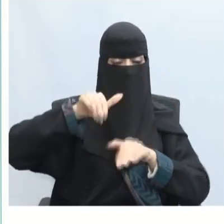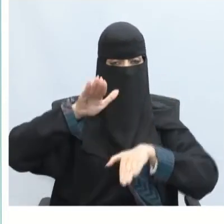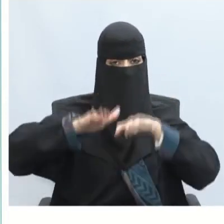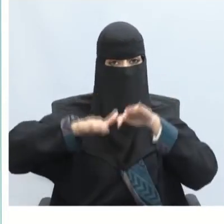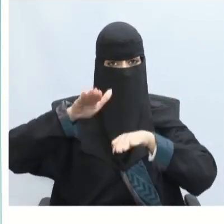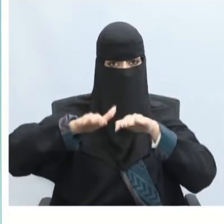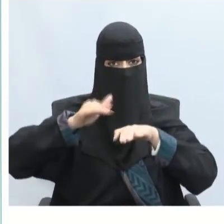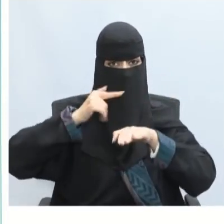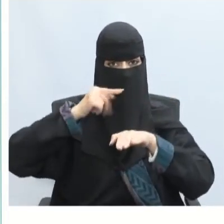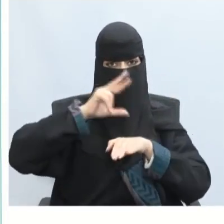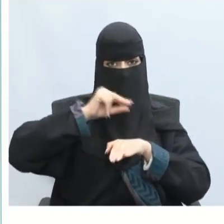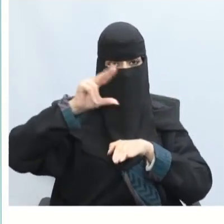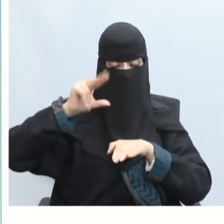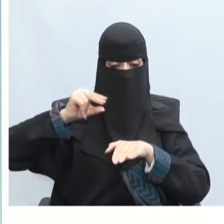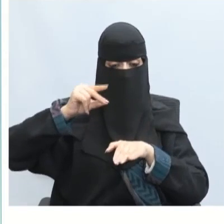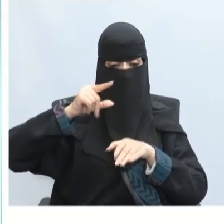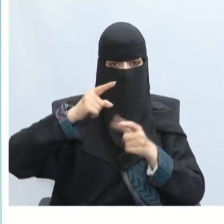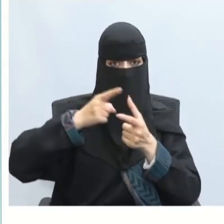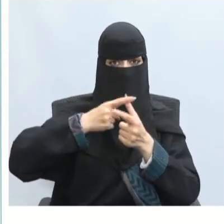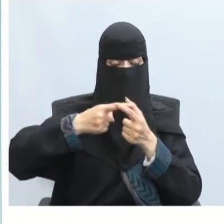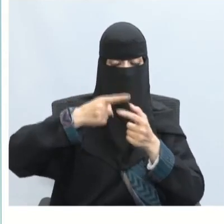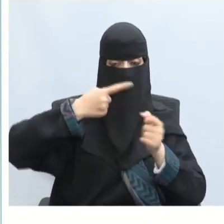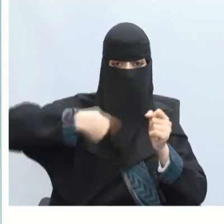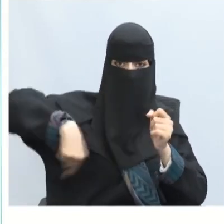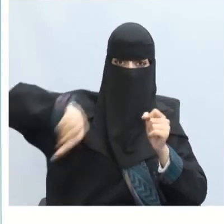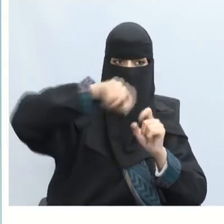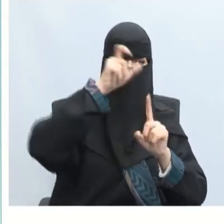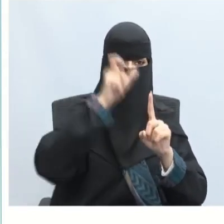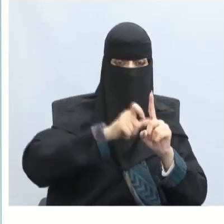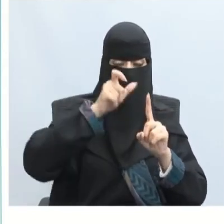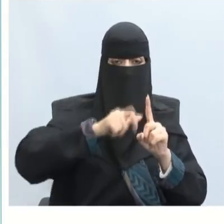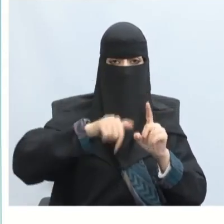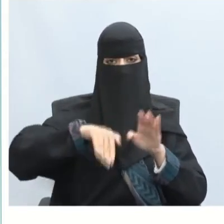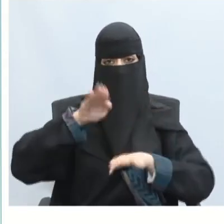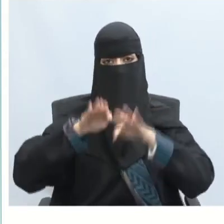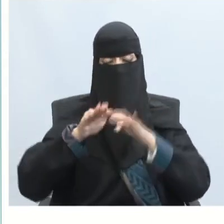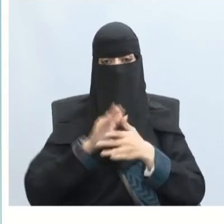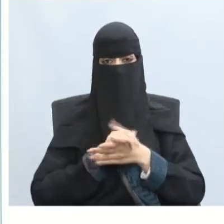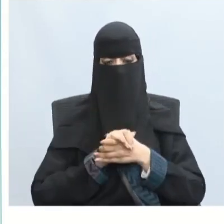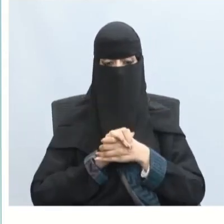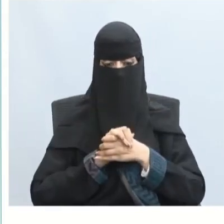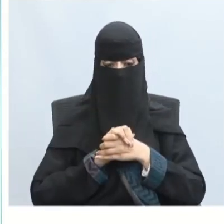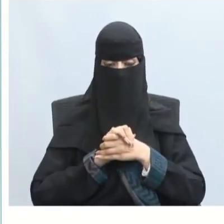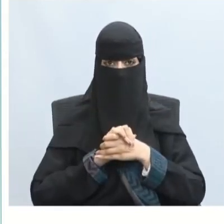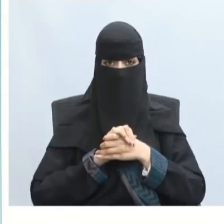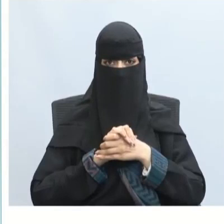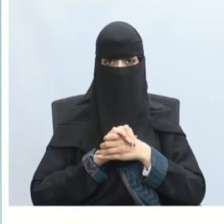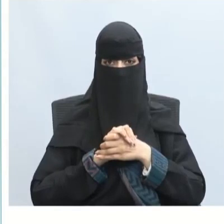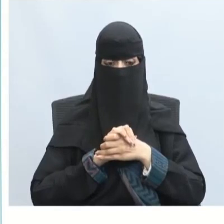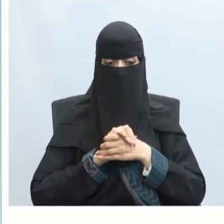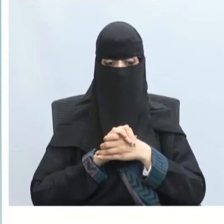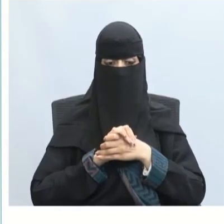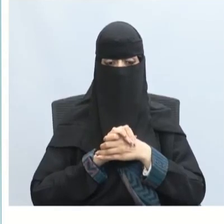من نتائج التزام الانظمه سادسا تحقيق العدل والمساواه بين جميع